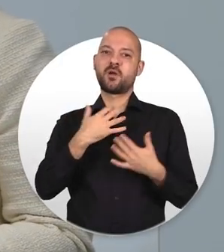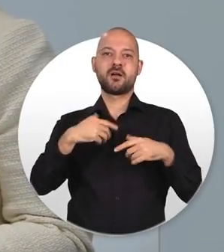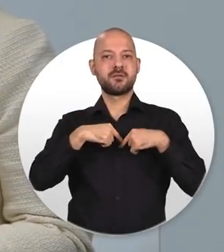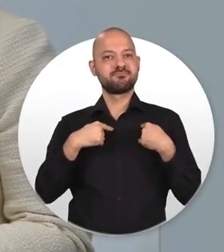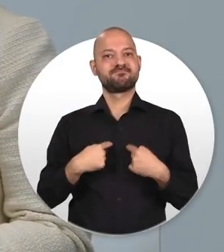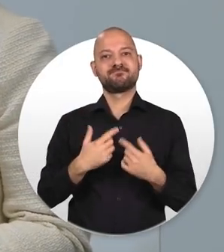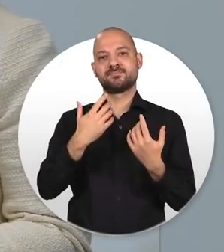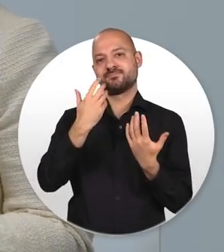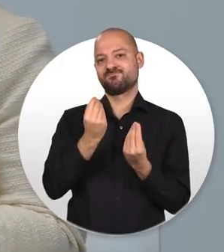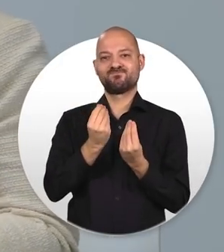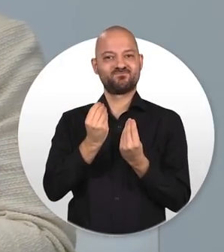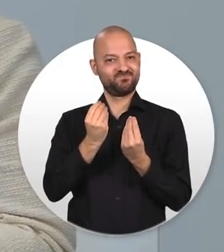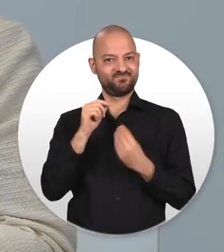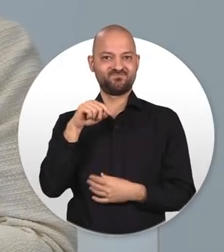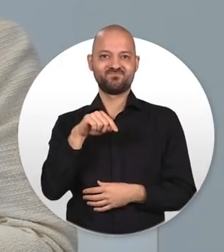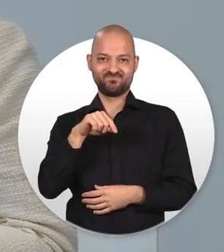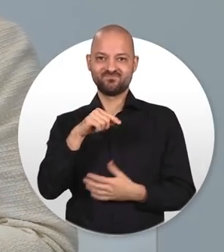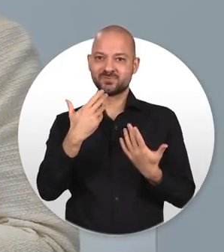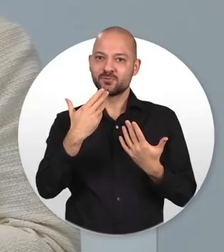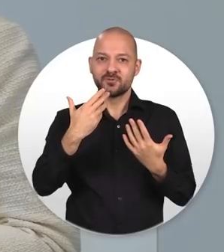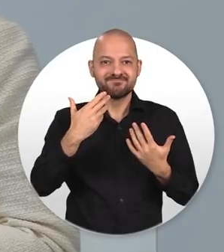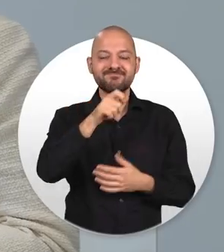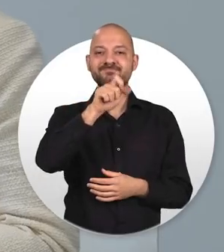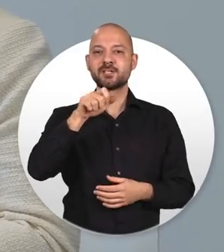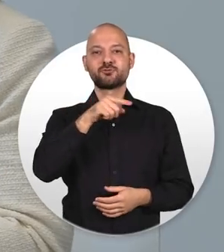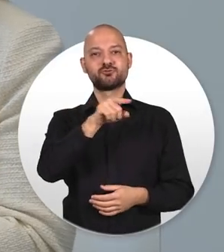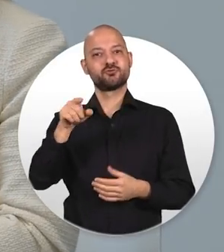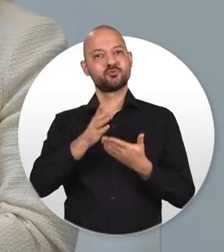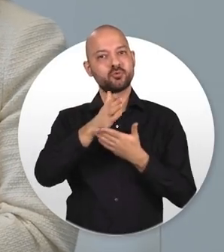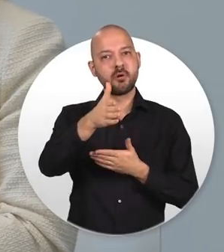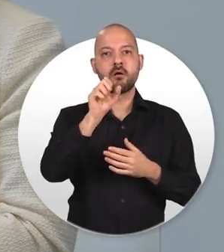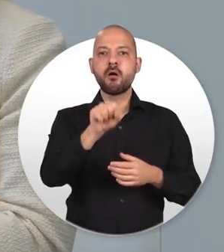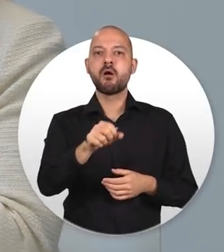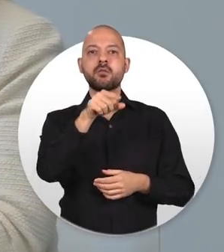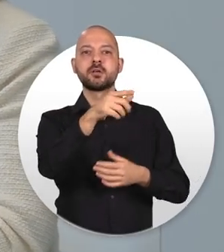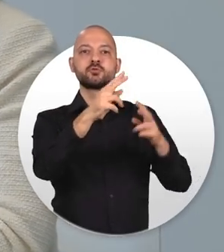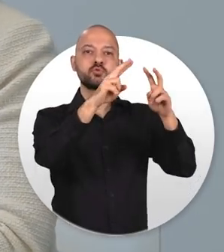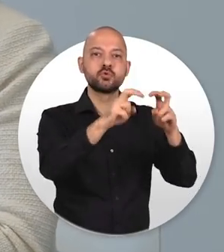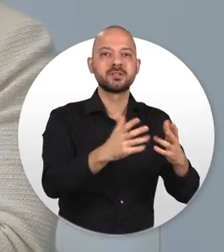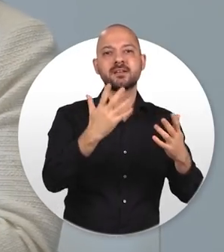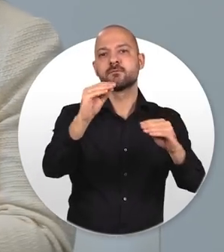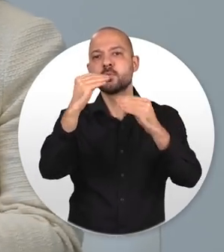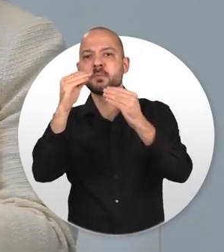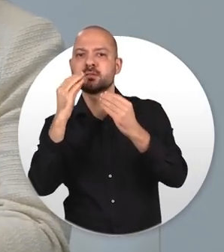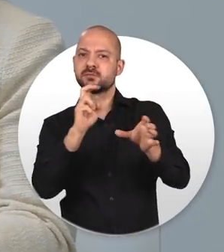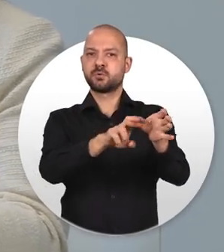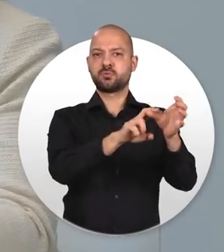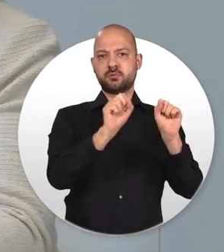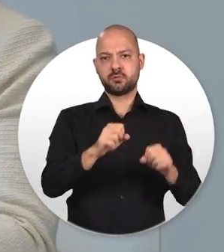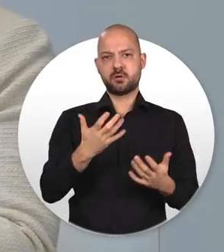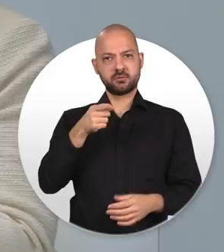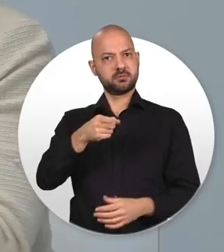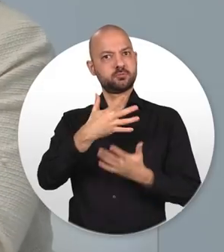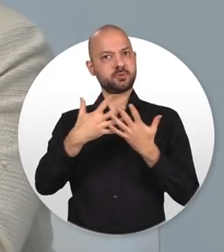ganz besonders froh, dass ein großes Herzensprojekt gestimmt ist, nämlich die von der Unerkennung von der Gebärde. Spruch, wo die Leute